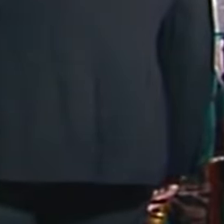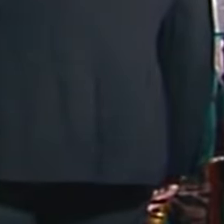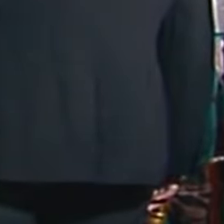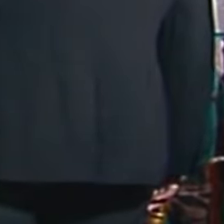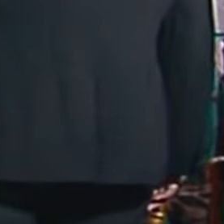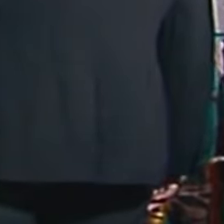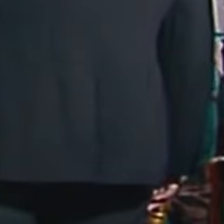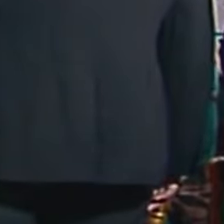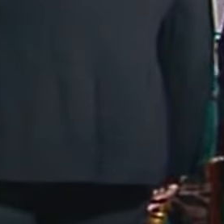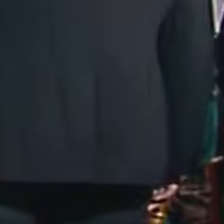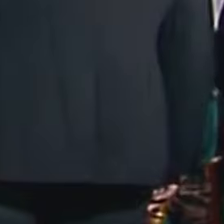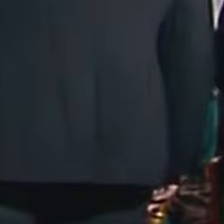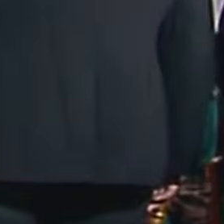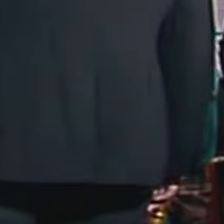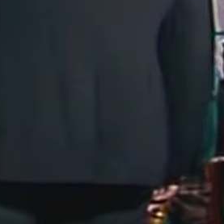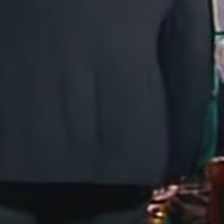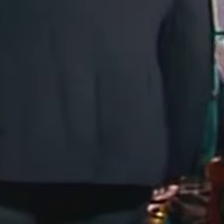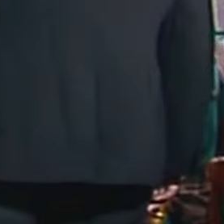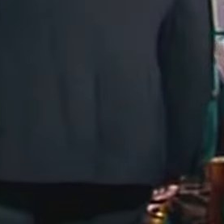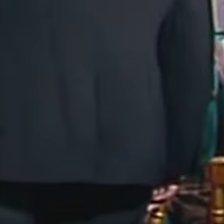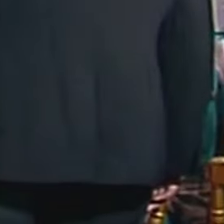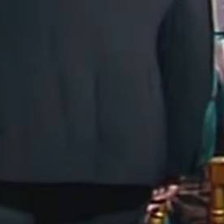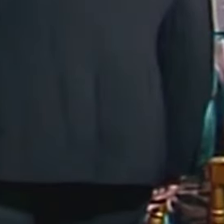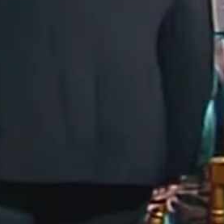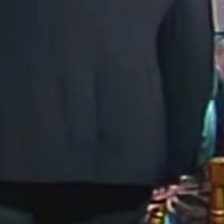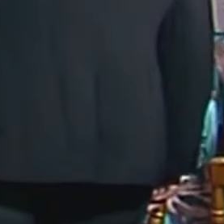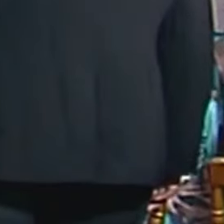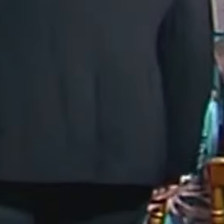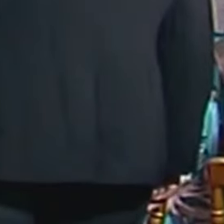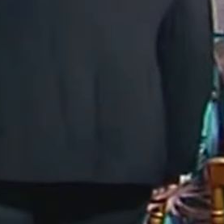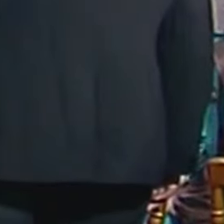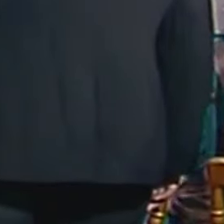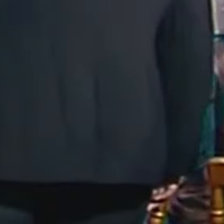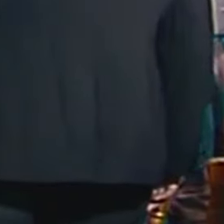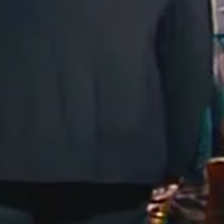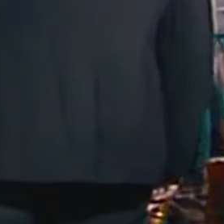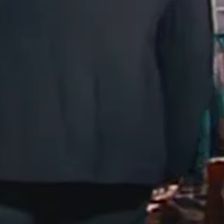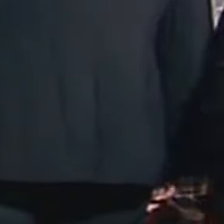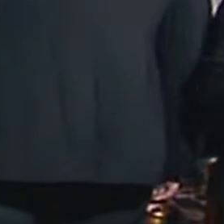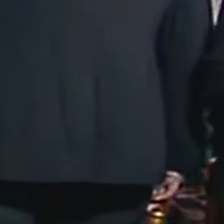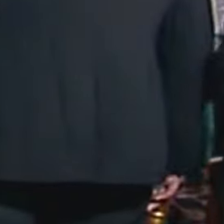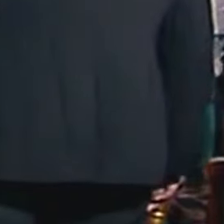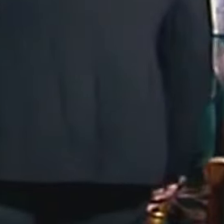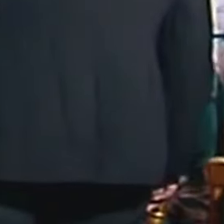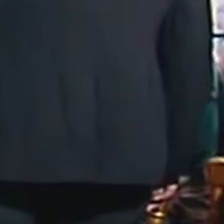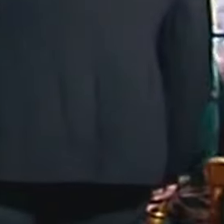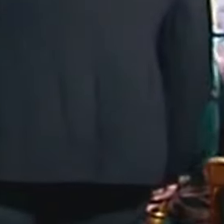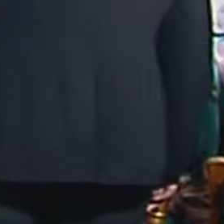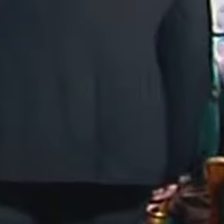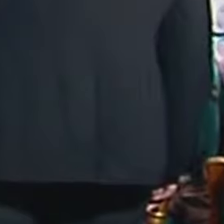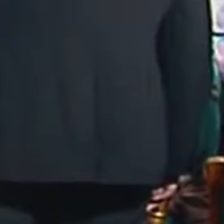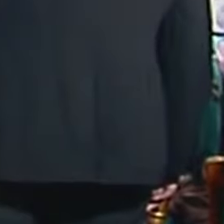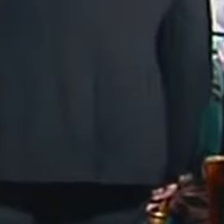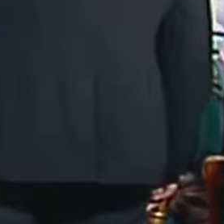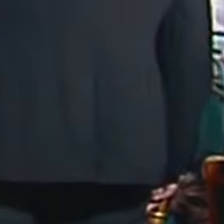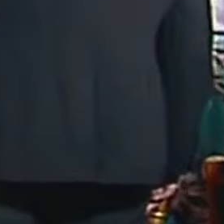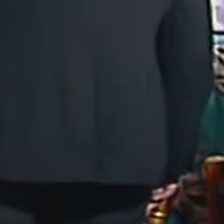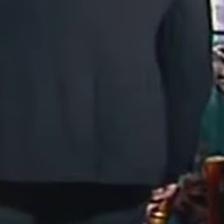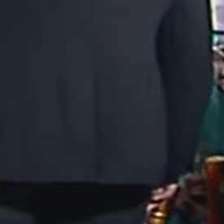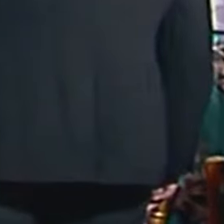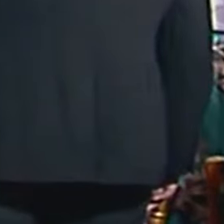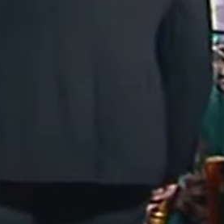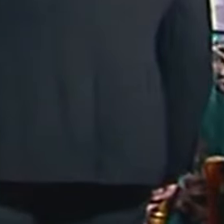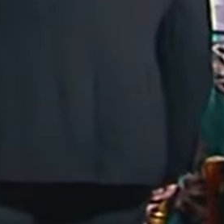طوعها العلم يباهي به ويباهي بنا وفيها تباهي